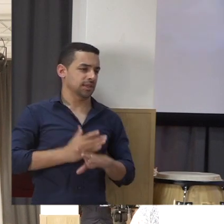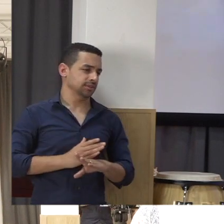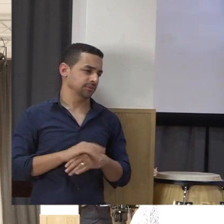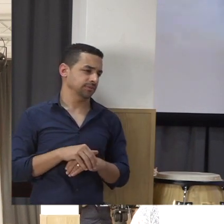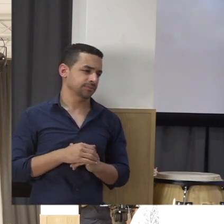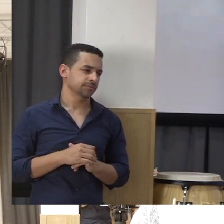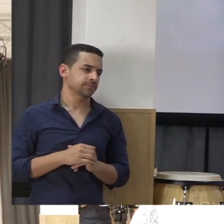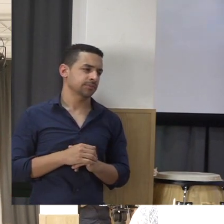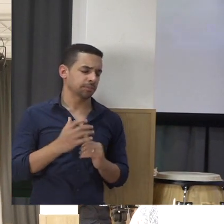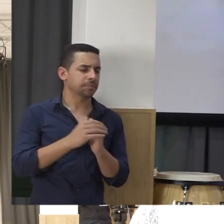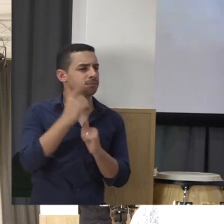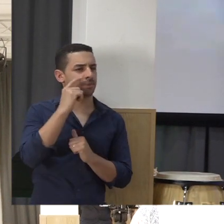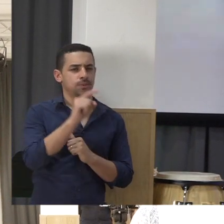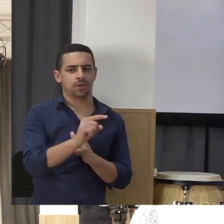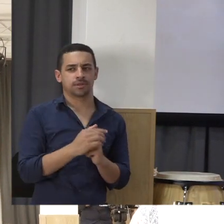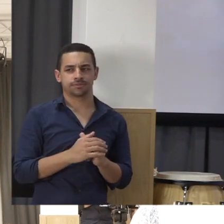pour toi.